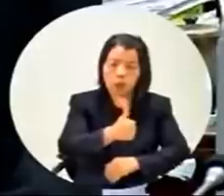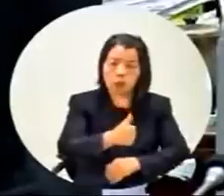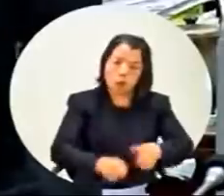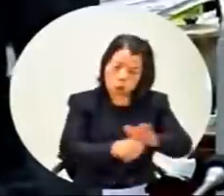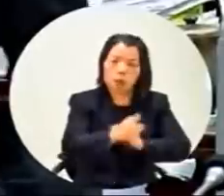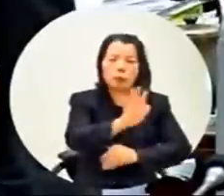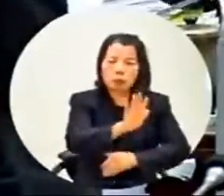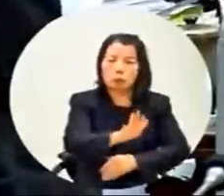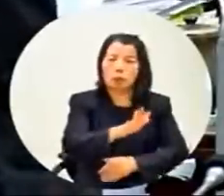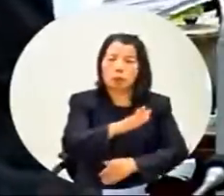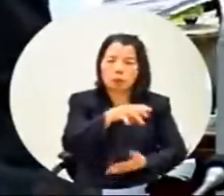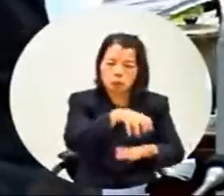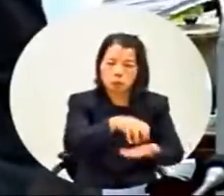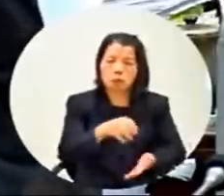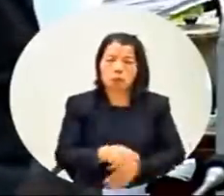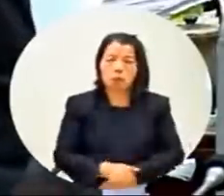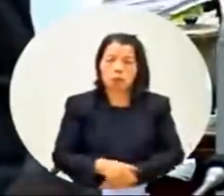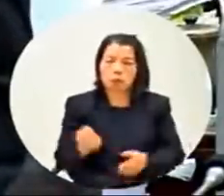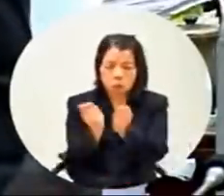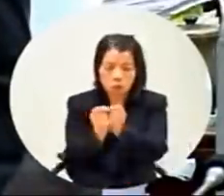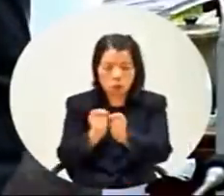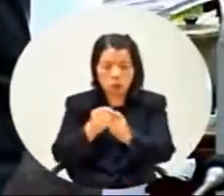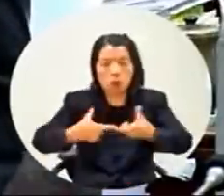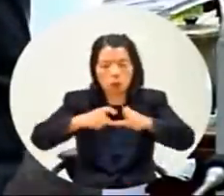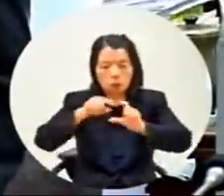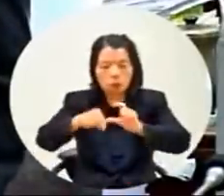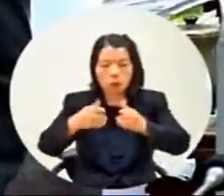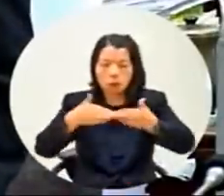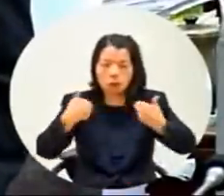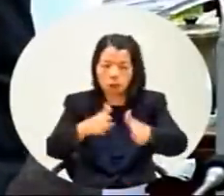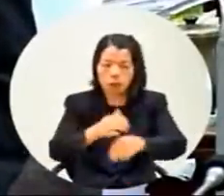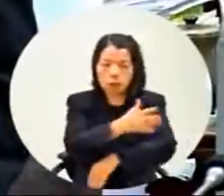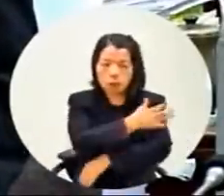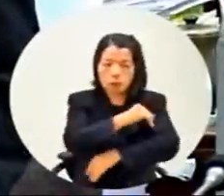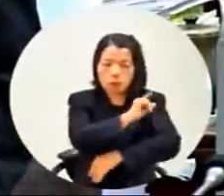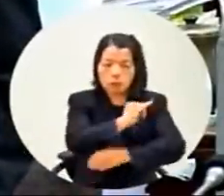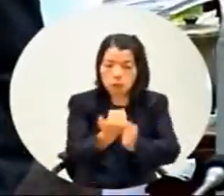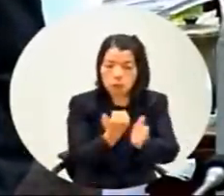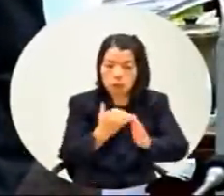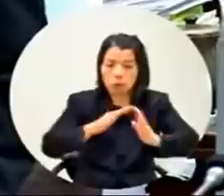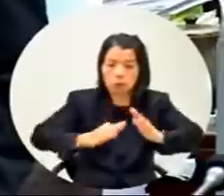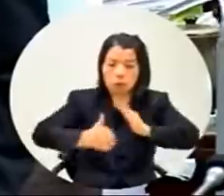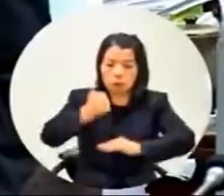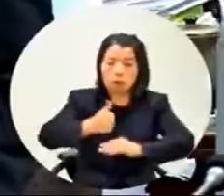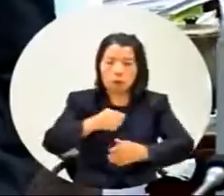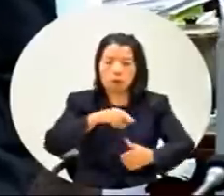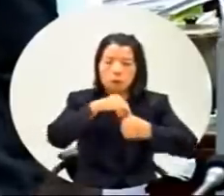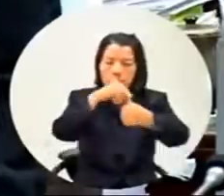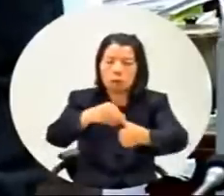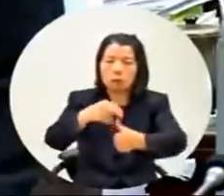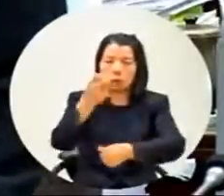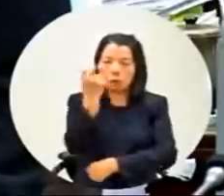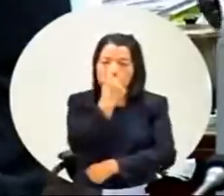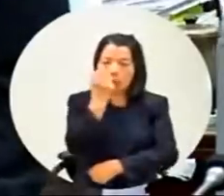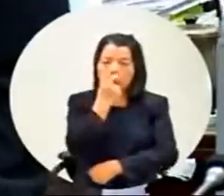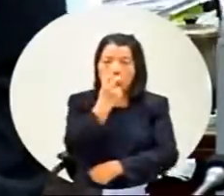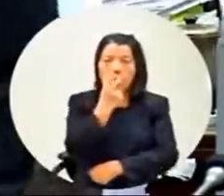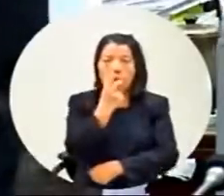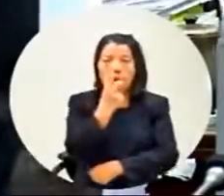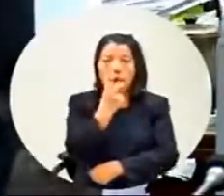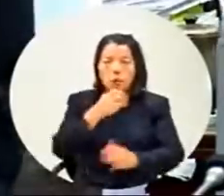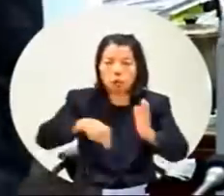法，请你简单说明要不要移送陈局前市长到监察院去接受调